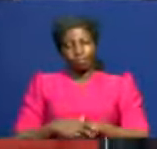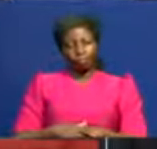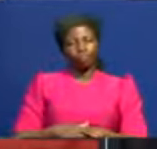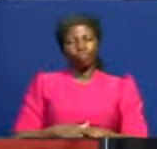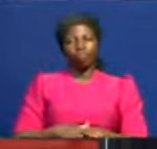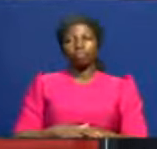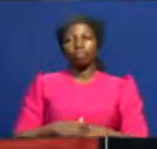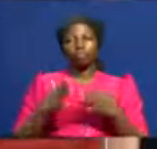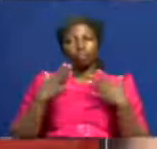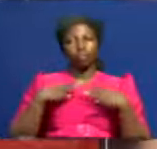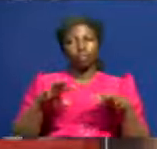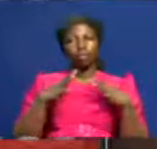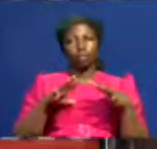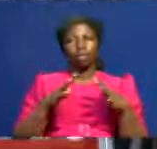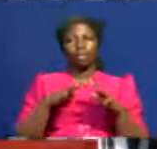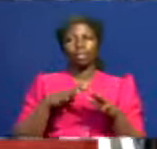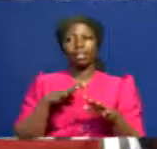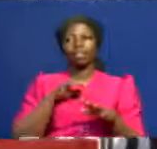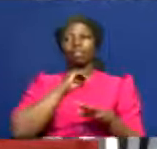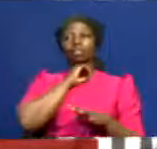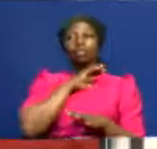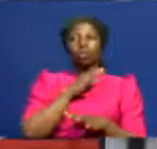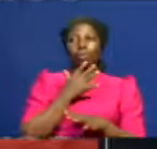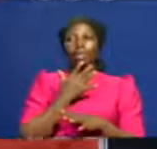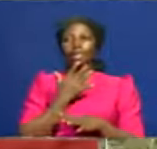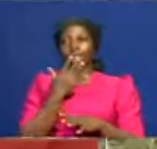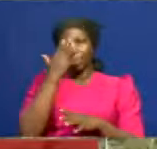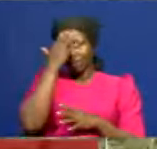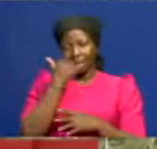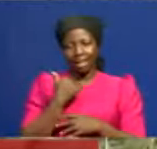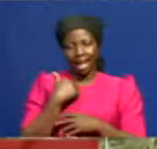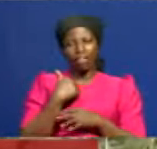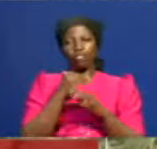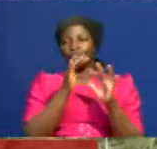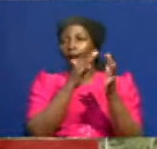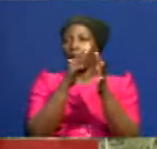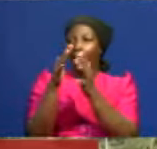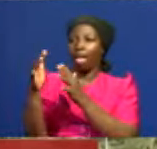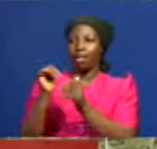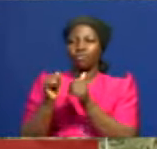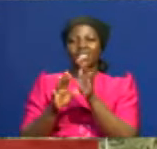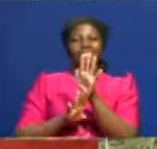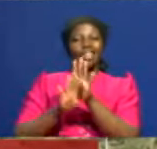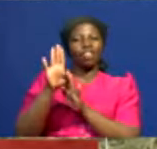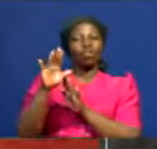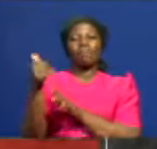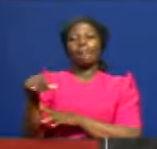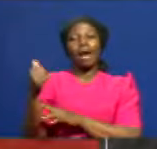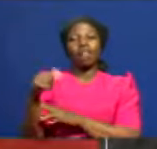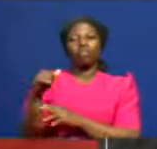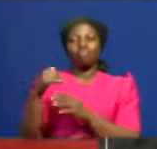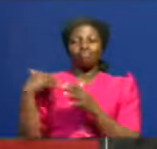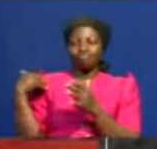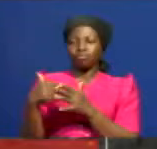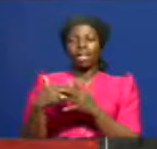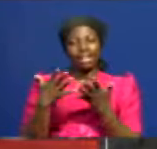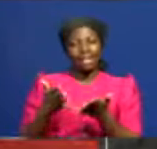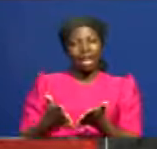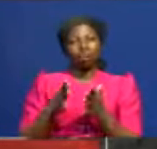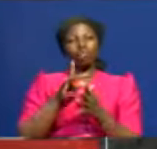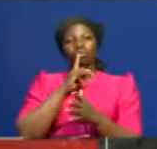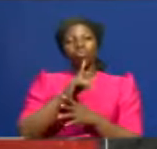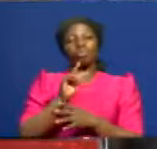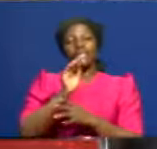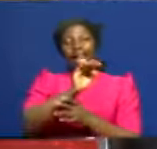on abandoned quarries and bushy chunks of land that have remained undeveloped for years and called for the immediate barring of